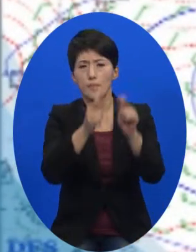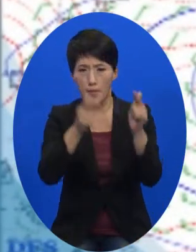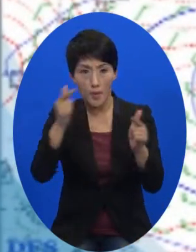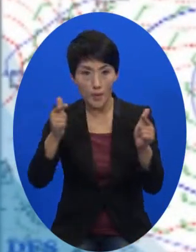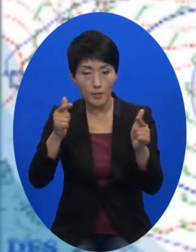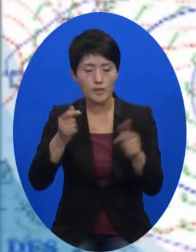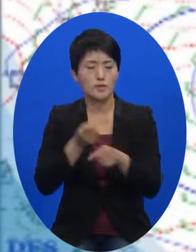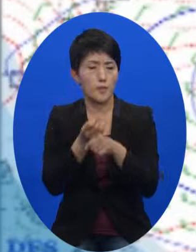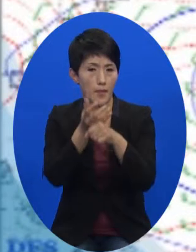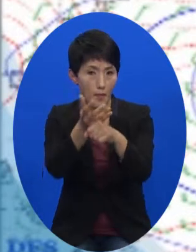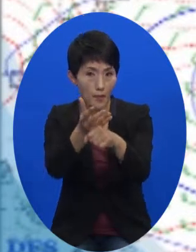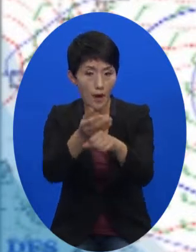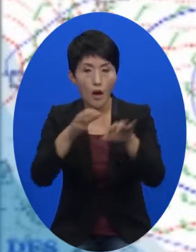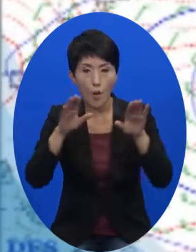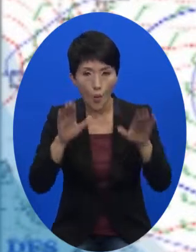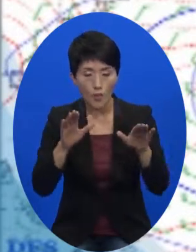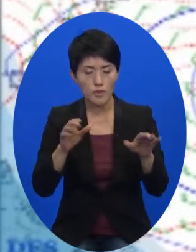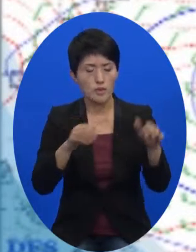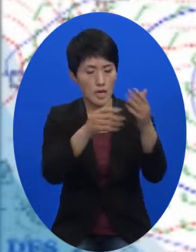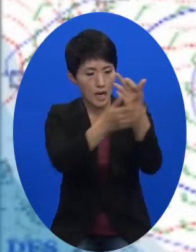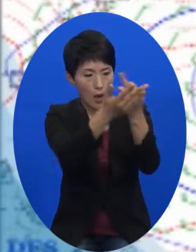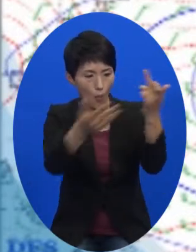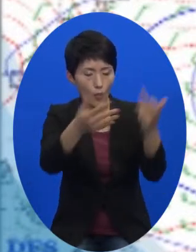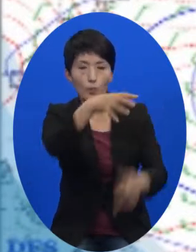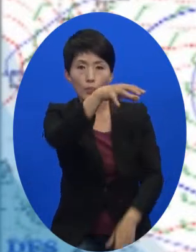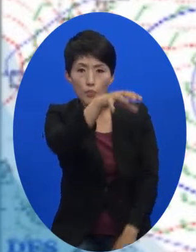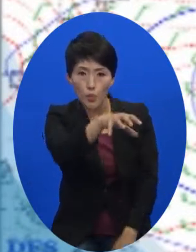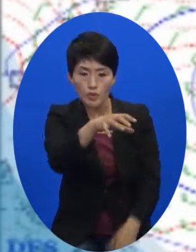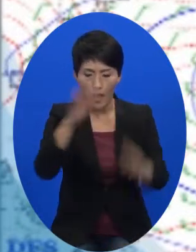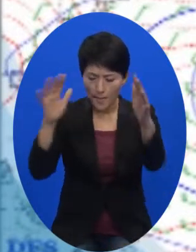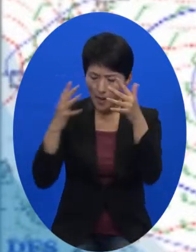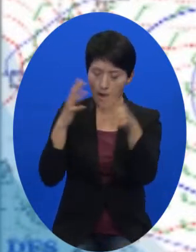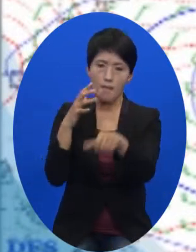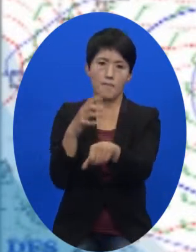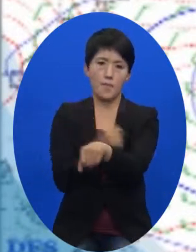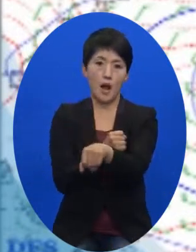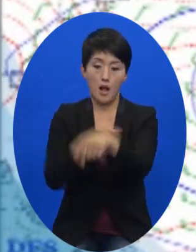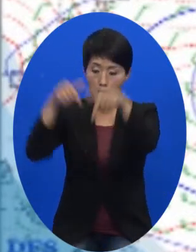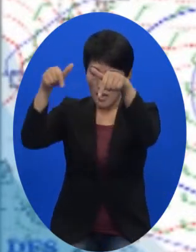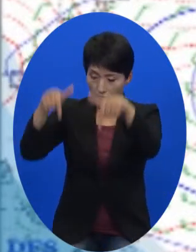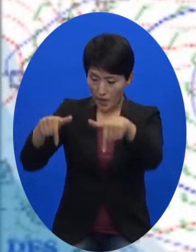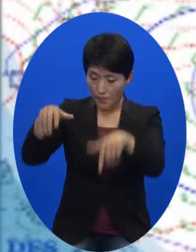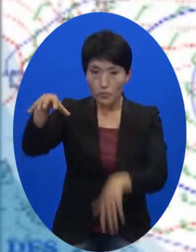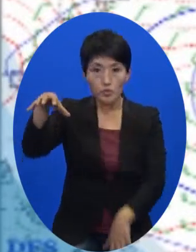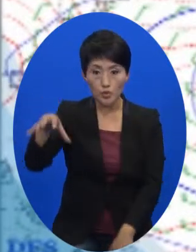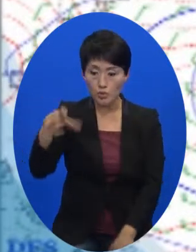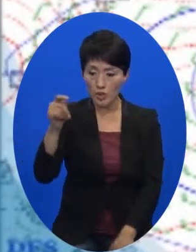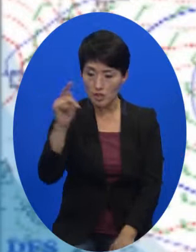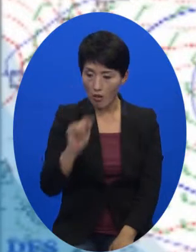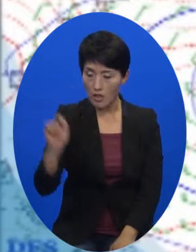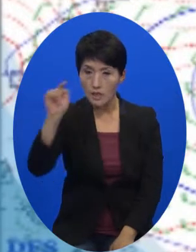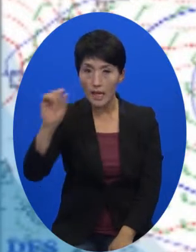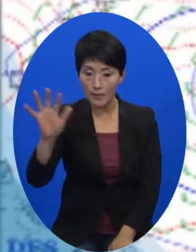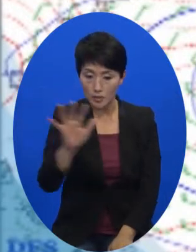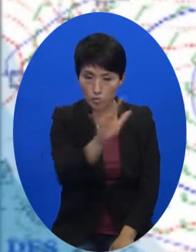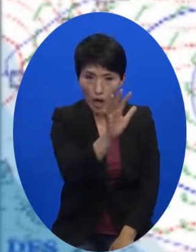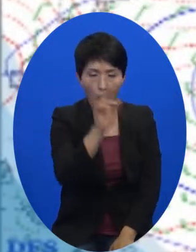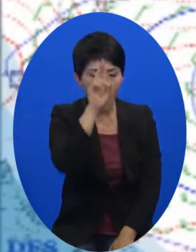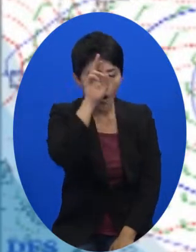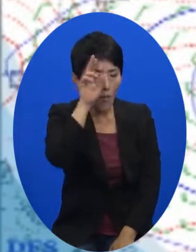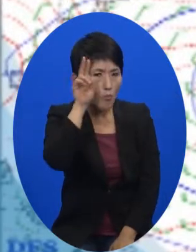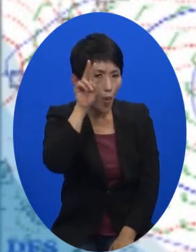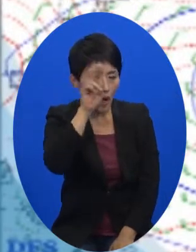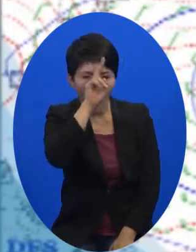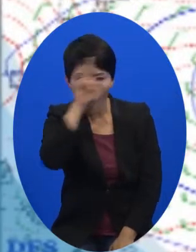예상입니다. 오늘 밤까지 강원도 영등에서는 바람이 강하게 부는 곳이 있겠고, 남서쪽에서 다가오는 저기압의 영향으로